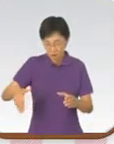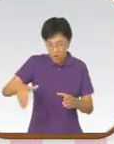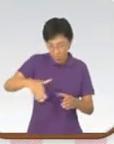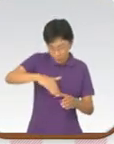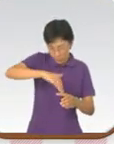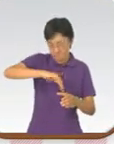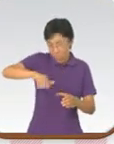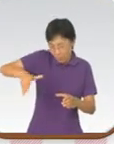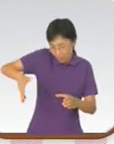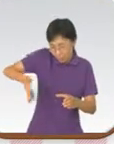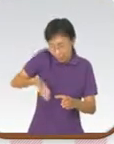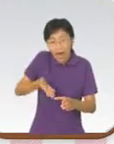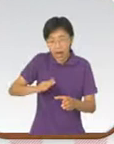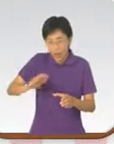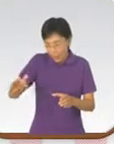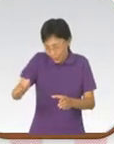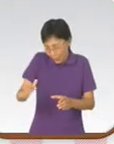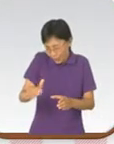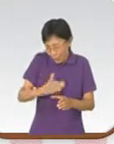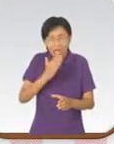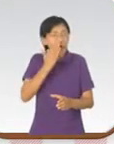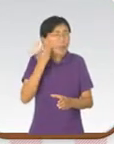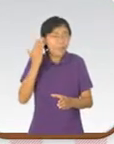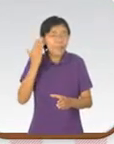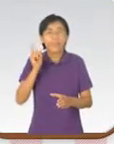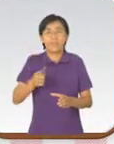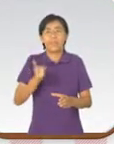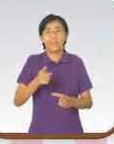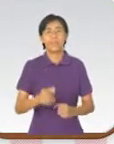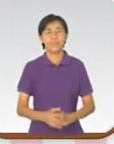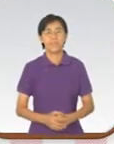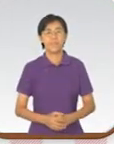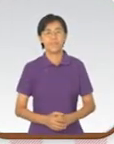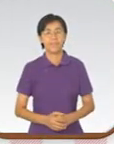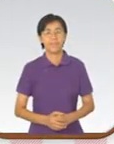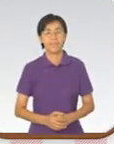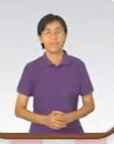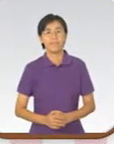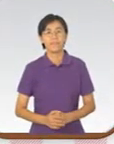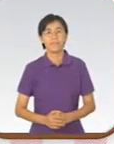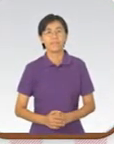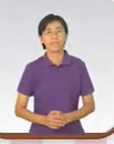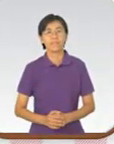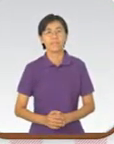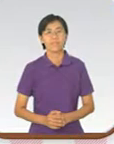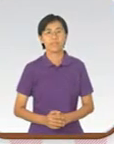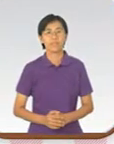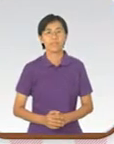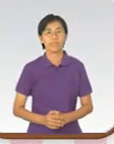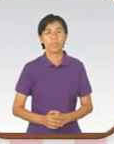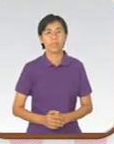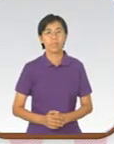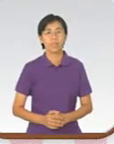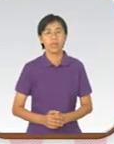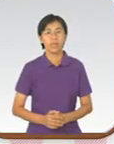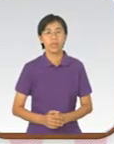อ ในช่วงนี้ผมเอาไว้ช็อกโกแลตออกม